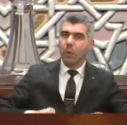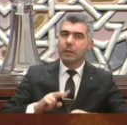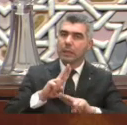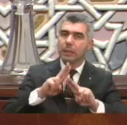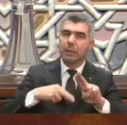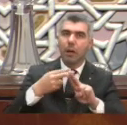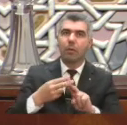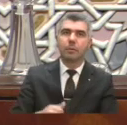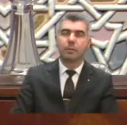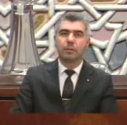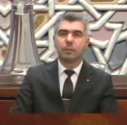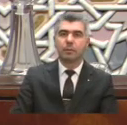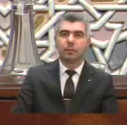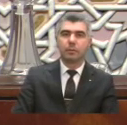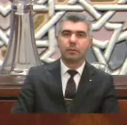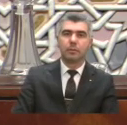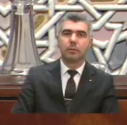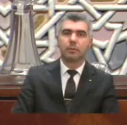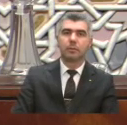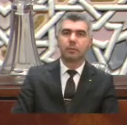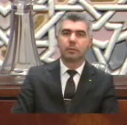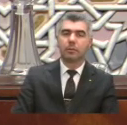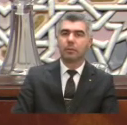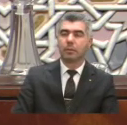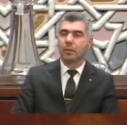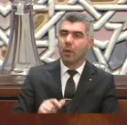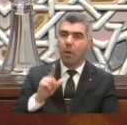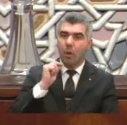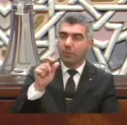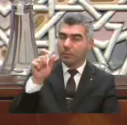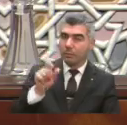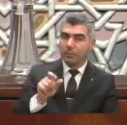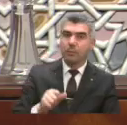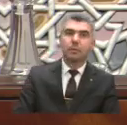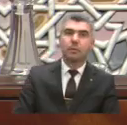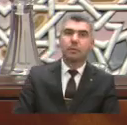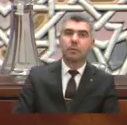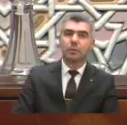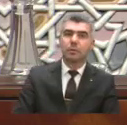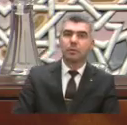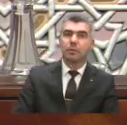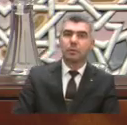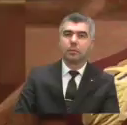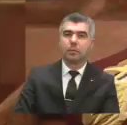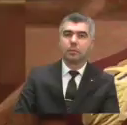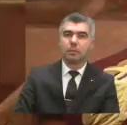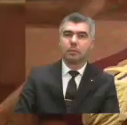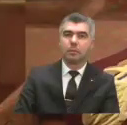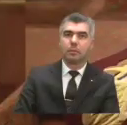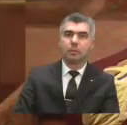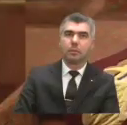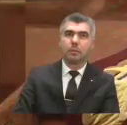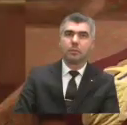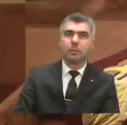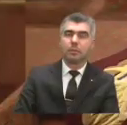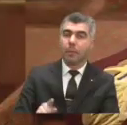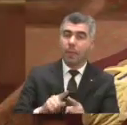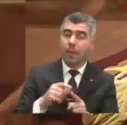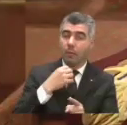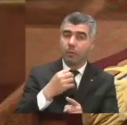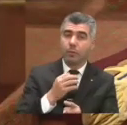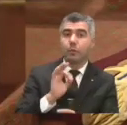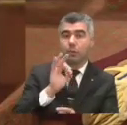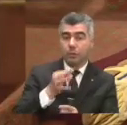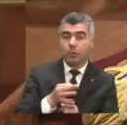الوزيره تفضلي السيد النائب المحترم يمكن نقول الوضعيه اللي تكلمتي عليها كتكون